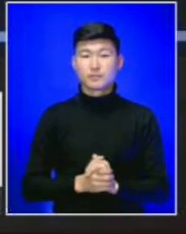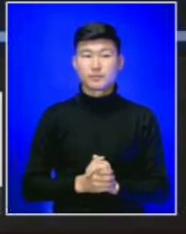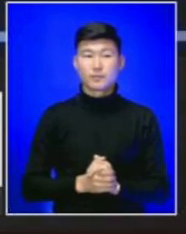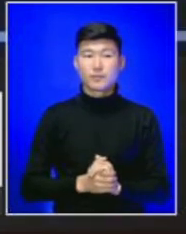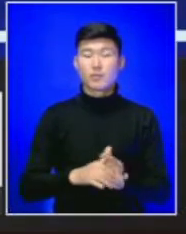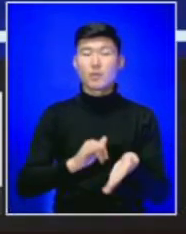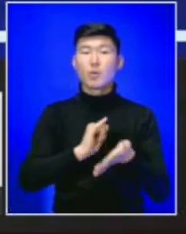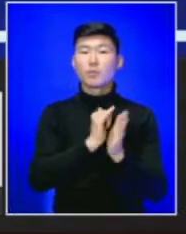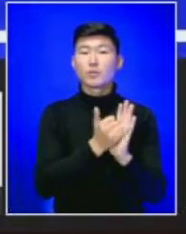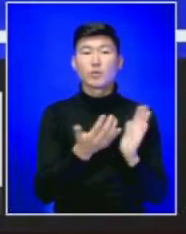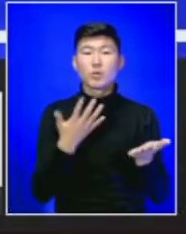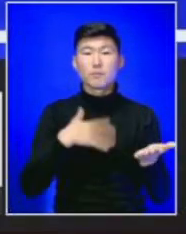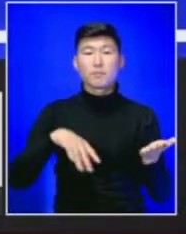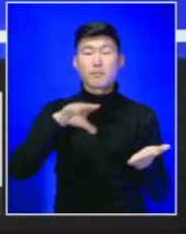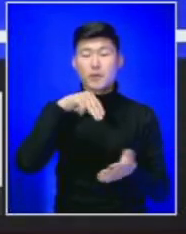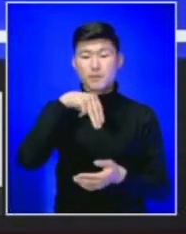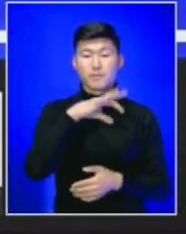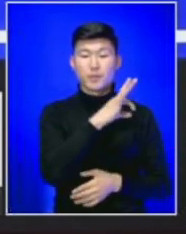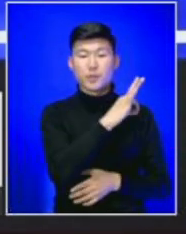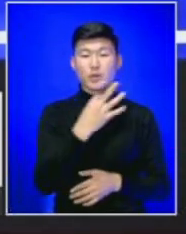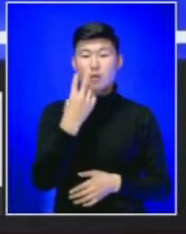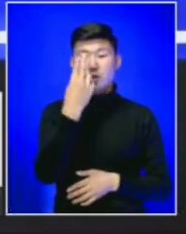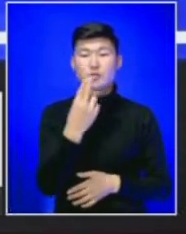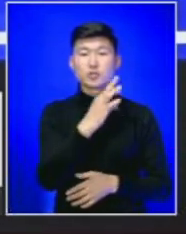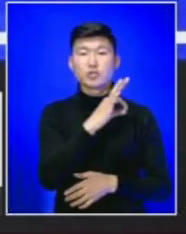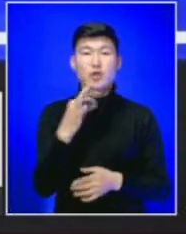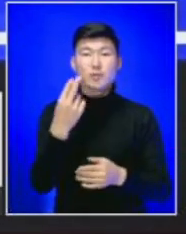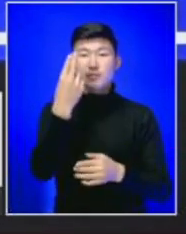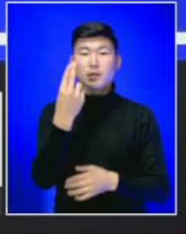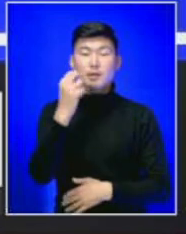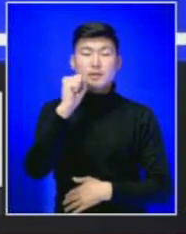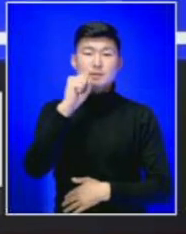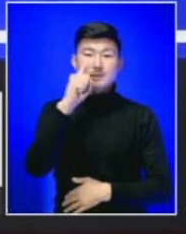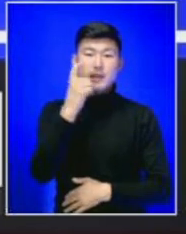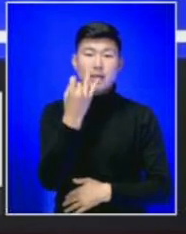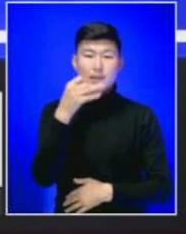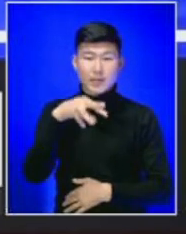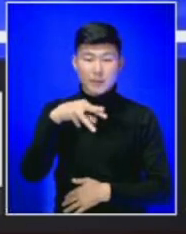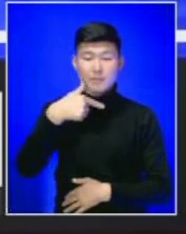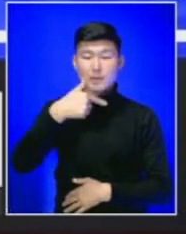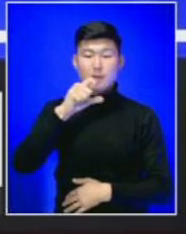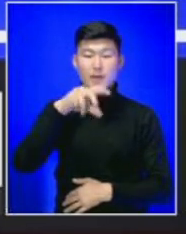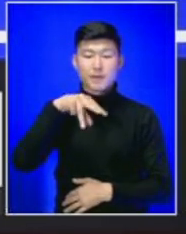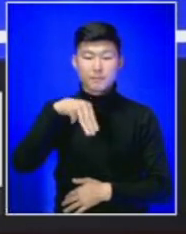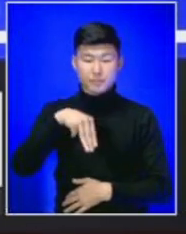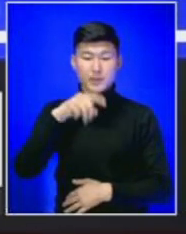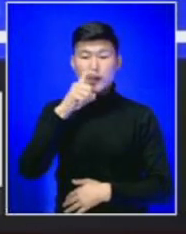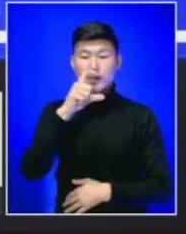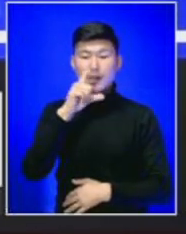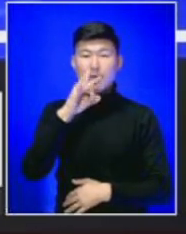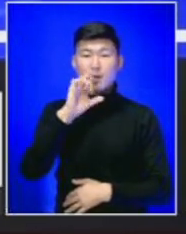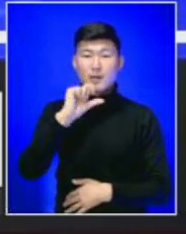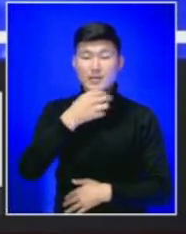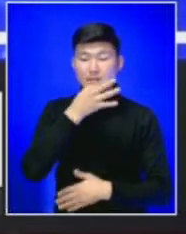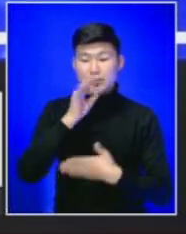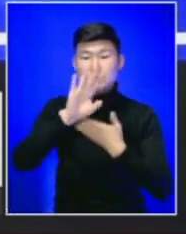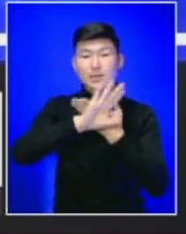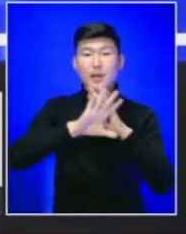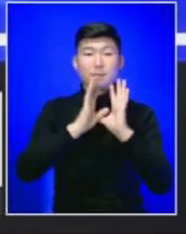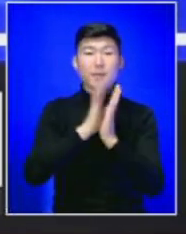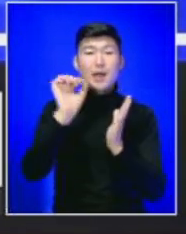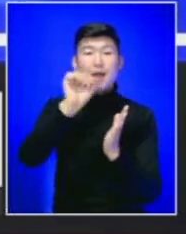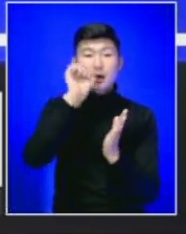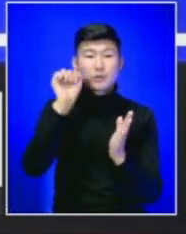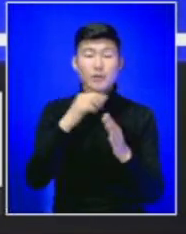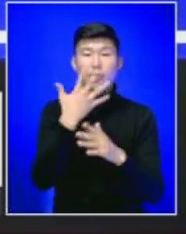Ингэснээр бидний тооцоолж байгаагаар цахим төрлийн энэ гэмт хэрэгс урьдсан сэргийлэх асуудлыг